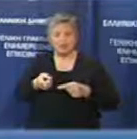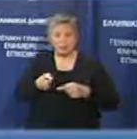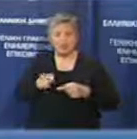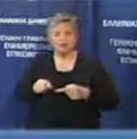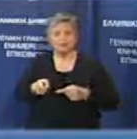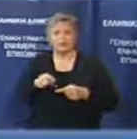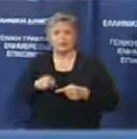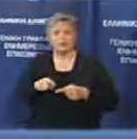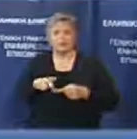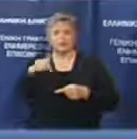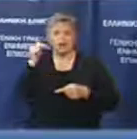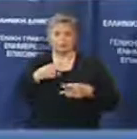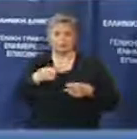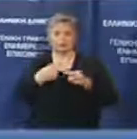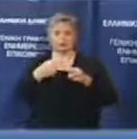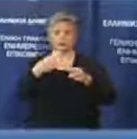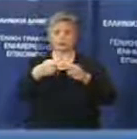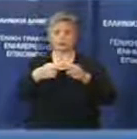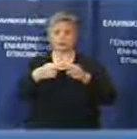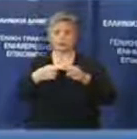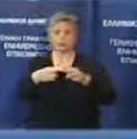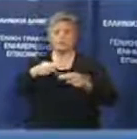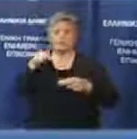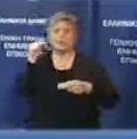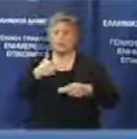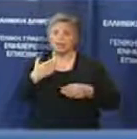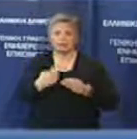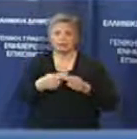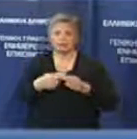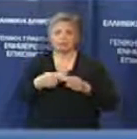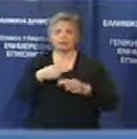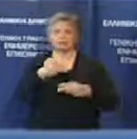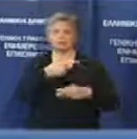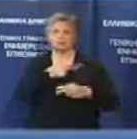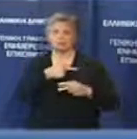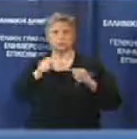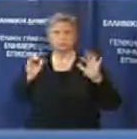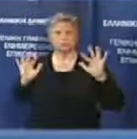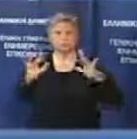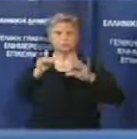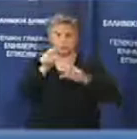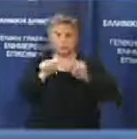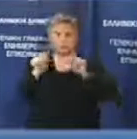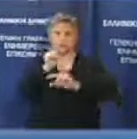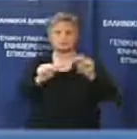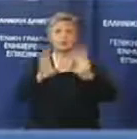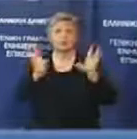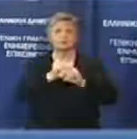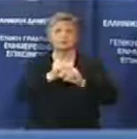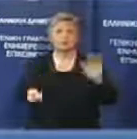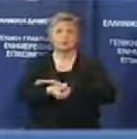Συνόδου Κορυφής που δεν μπορεί το μείζον, το οποίο είναι αντιμετώπιση της προσφυγικής κρίσης, άρα ανθρωπιστική